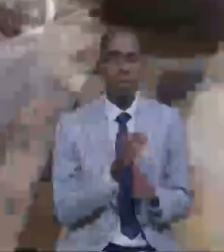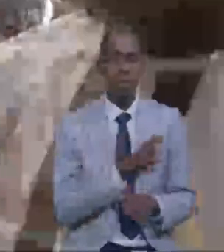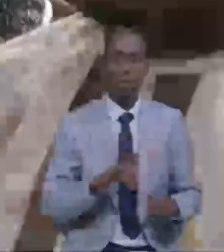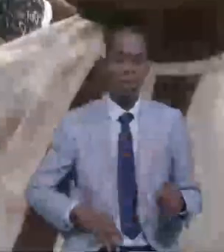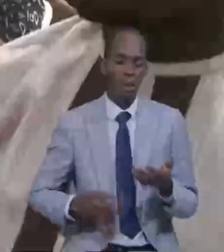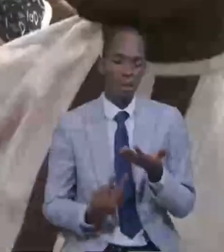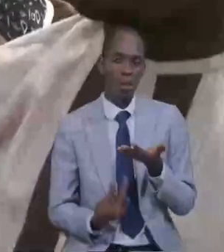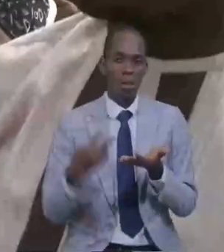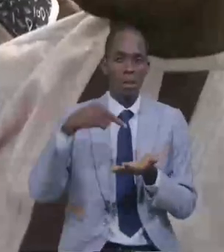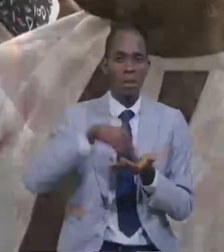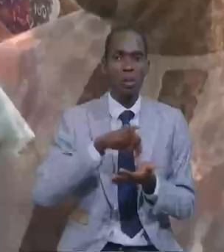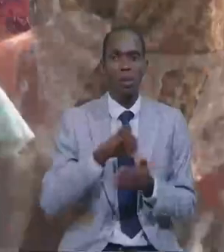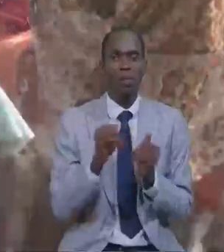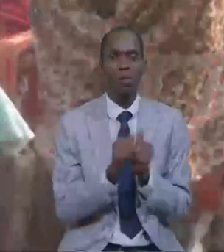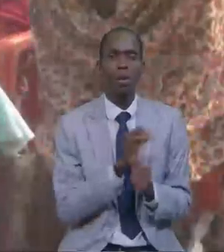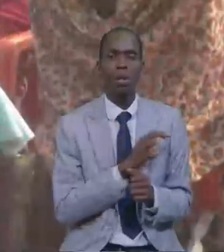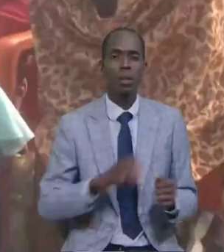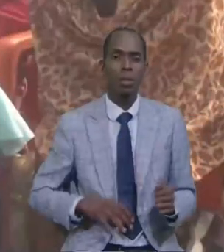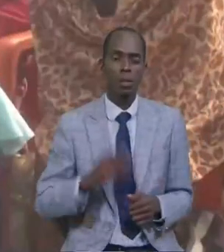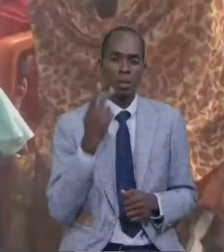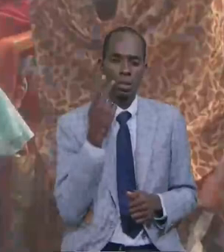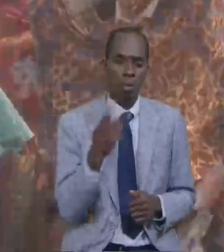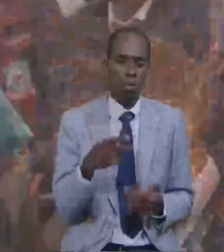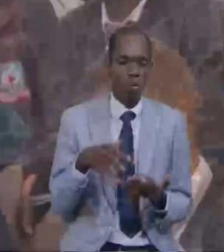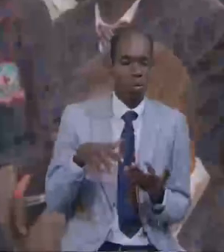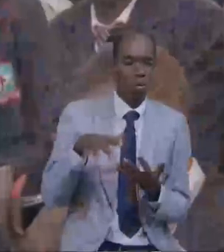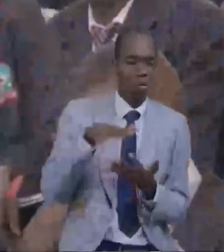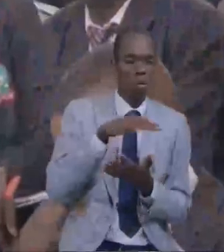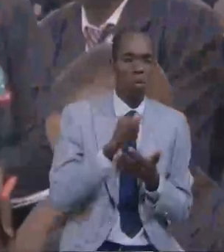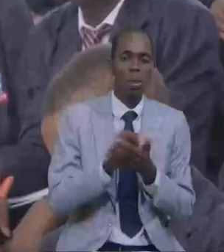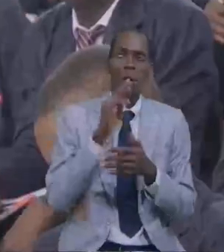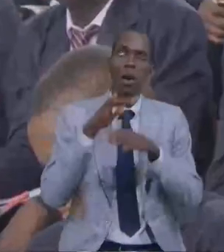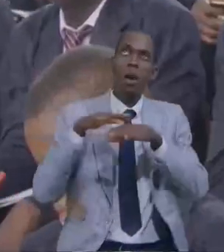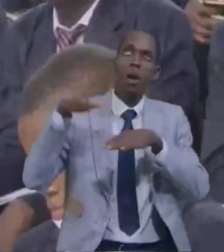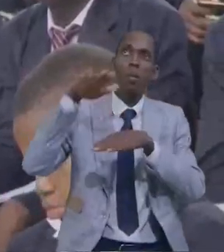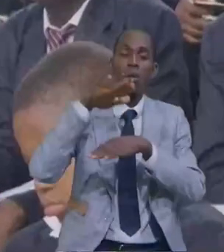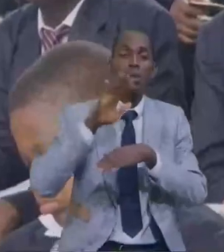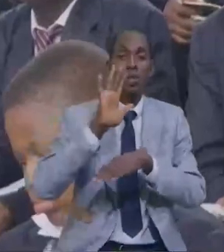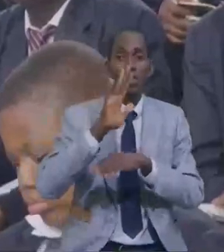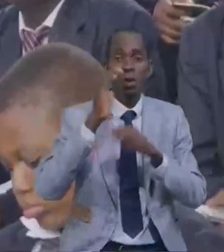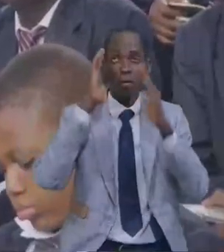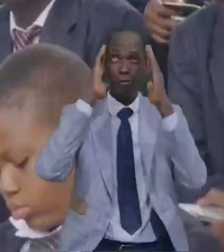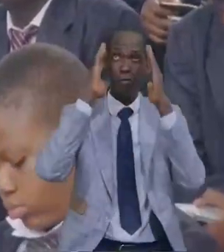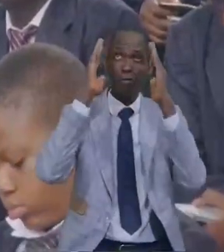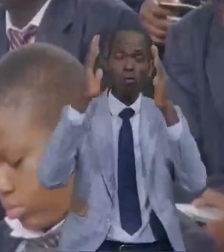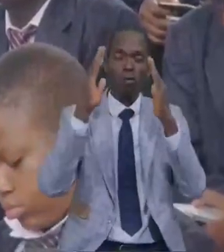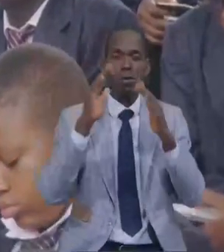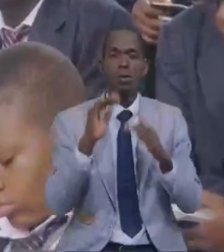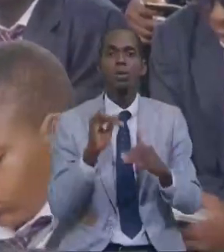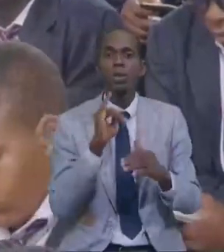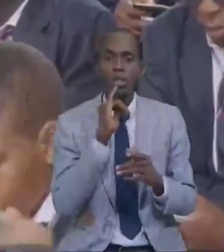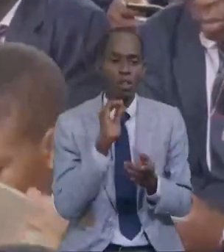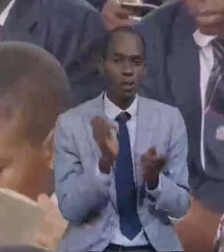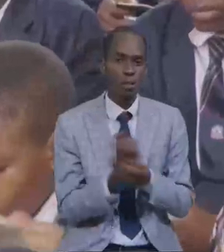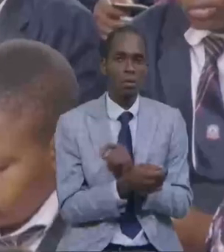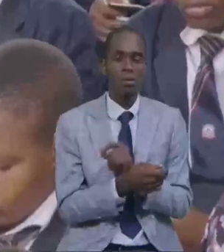affections ont changé. Votre état d'esprit a changé. La direction de votre vie a changé. Tu